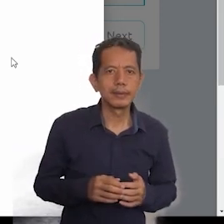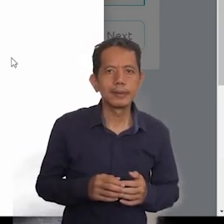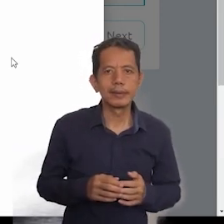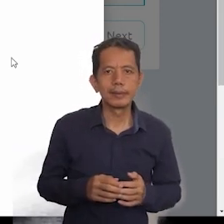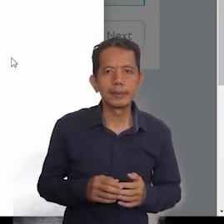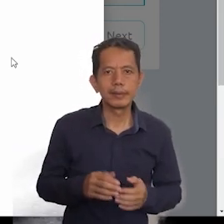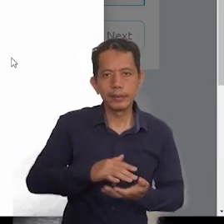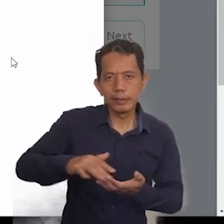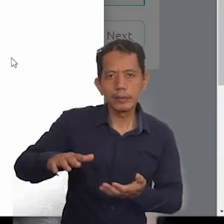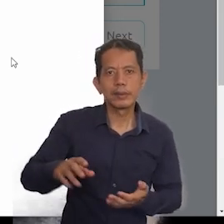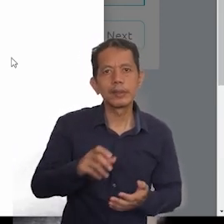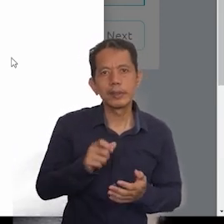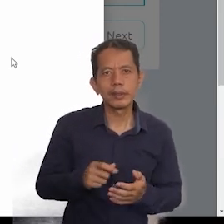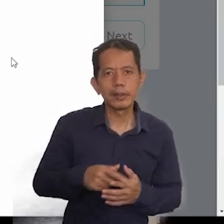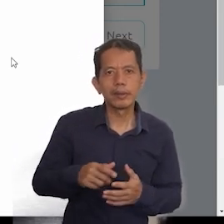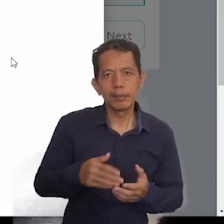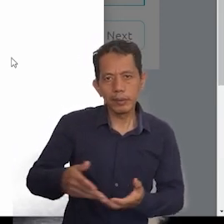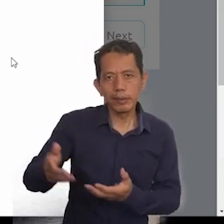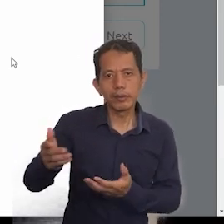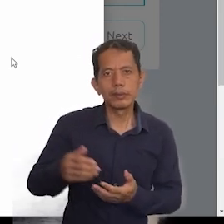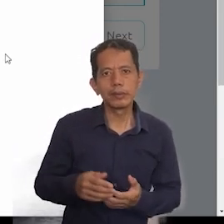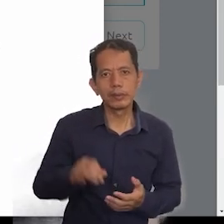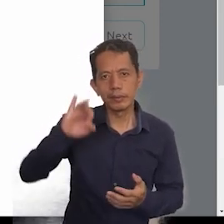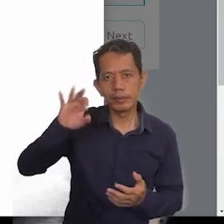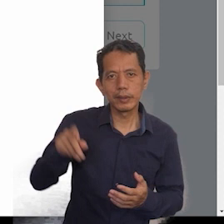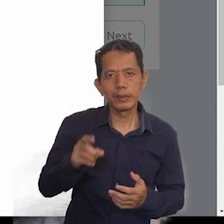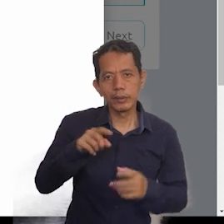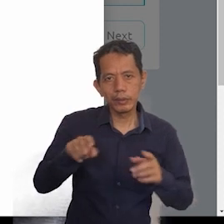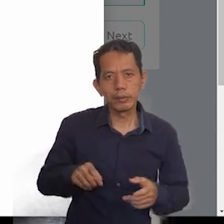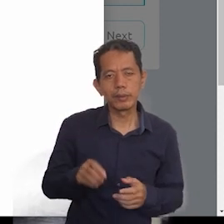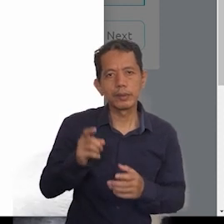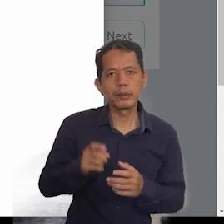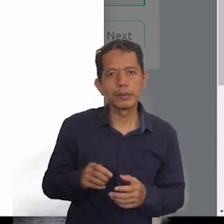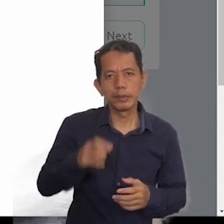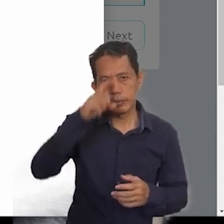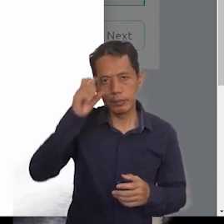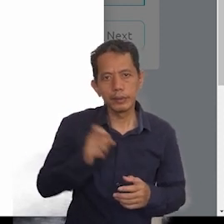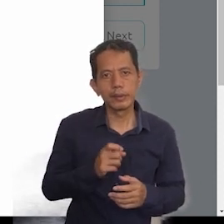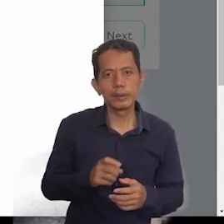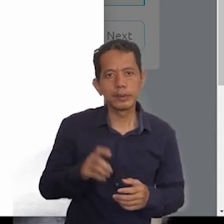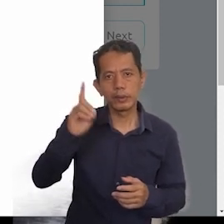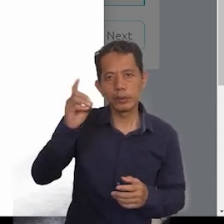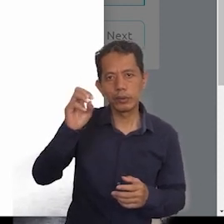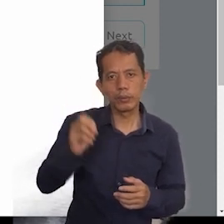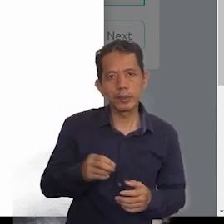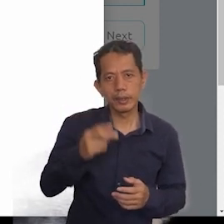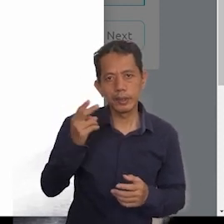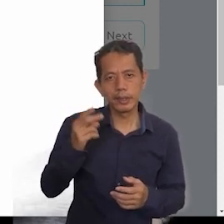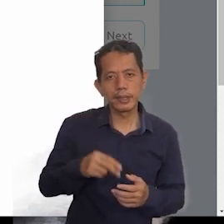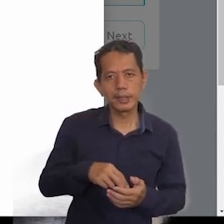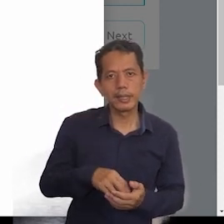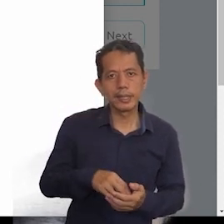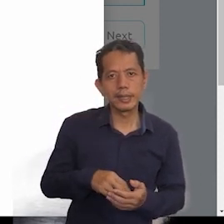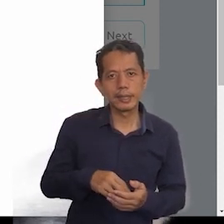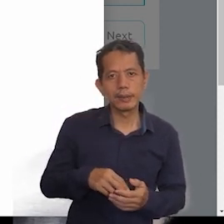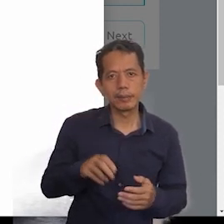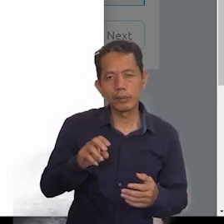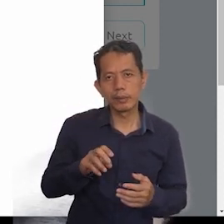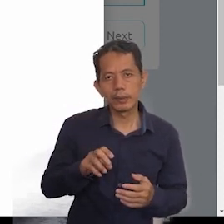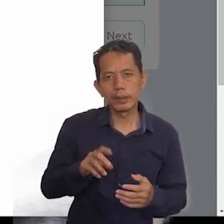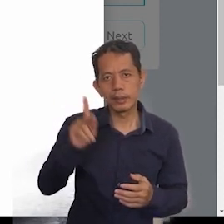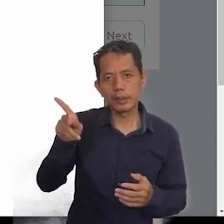Selanjutnya, unggah atau upload file dokumen pendukung seperti dokumen identitas